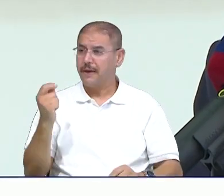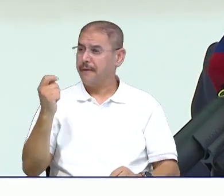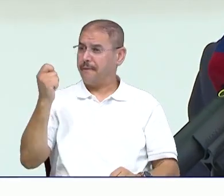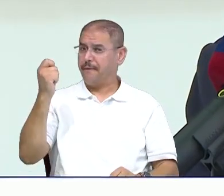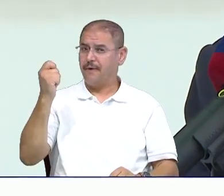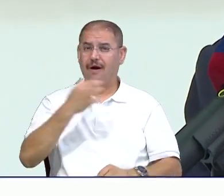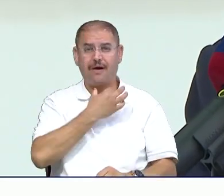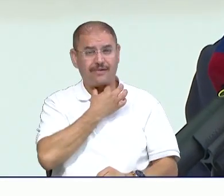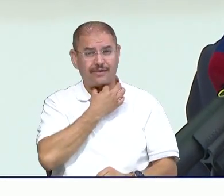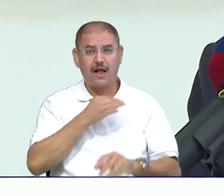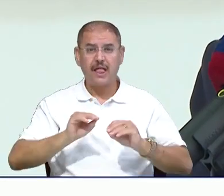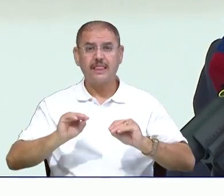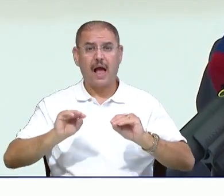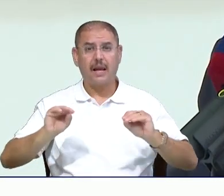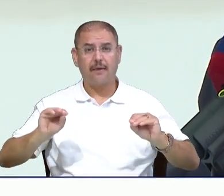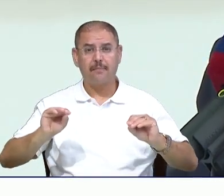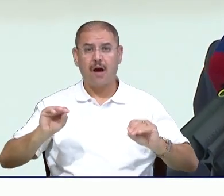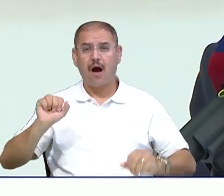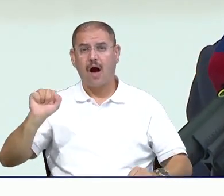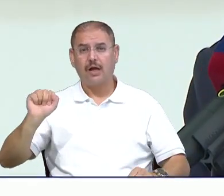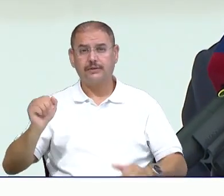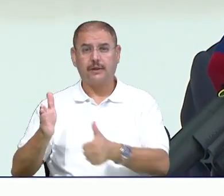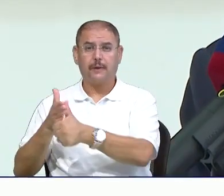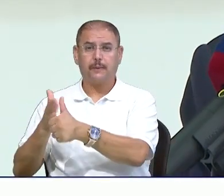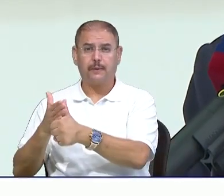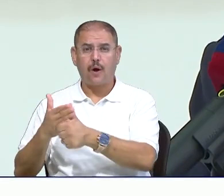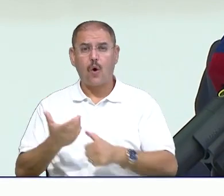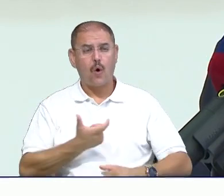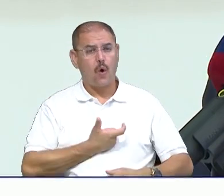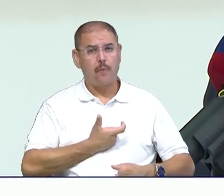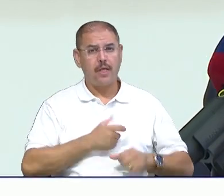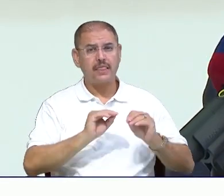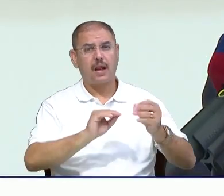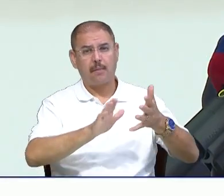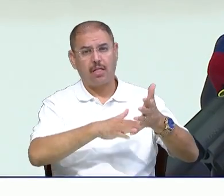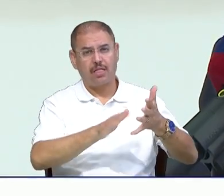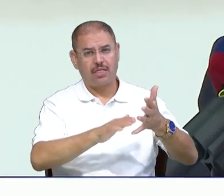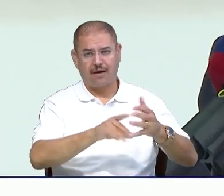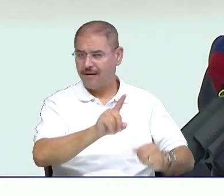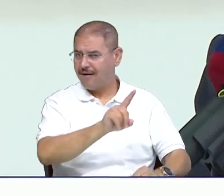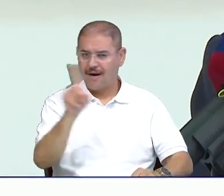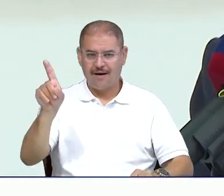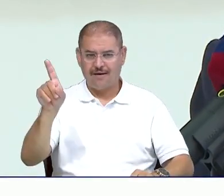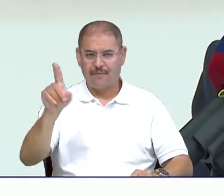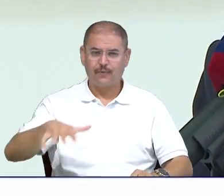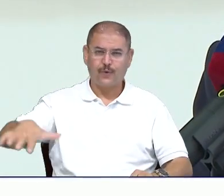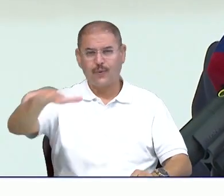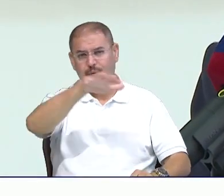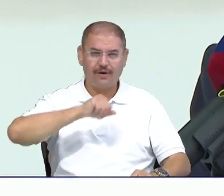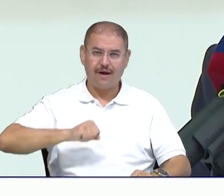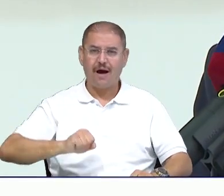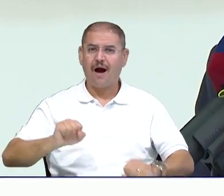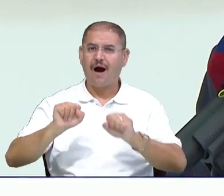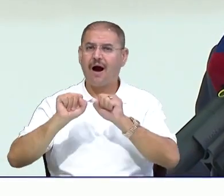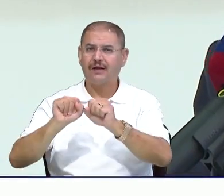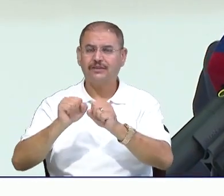والفقراء وبين التعليم الحكومي والخاص وبين المناطق. وهذه الوصفة تطلق العنان للقطاع الخاص